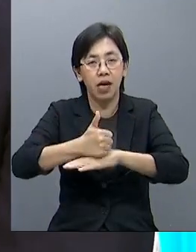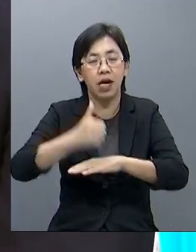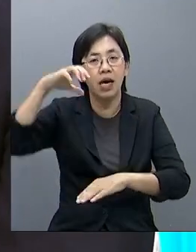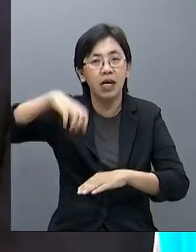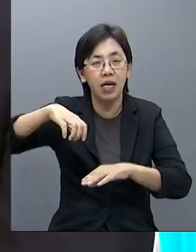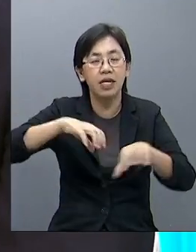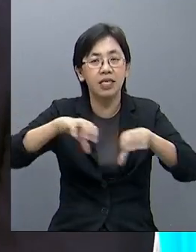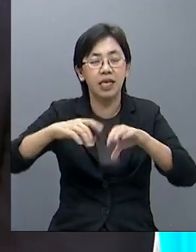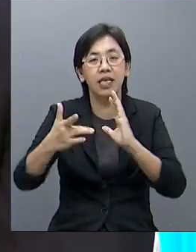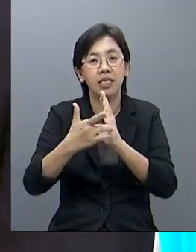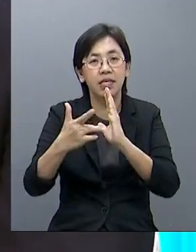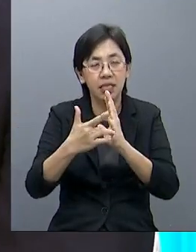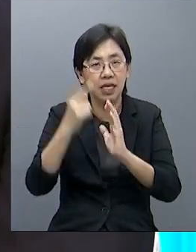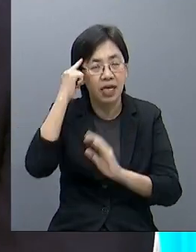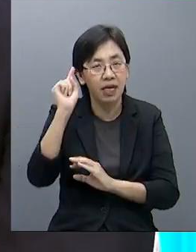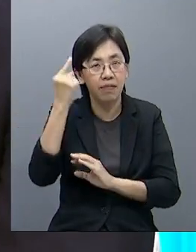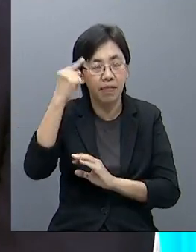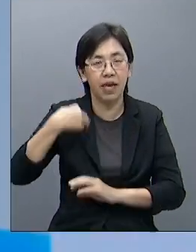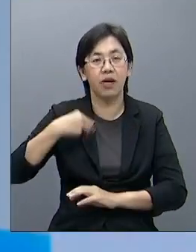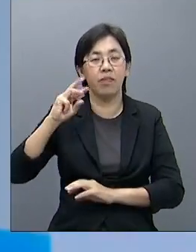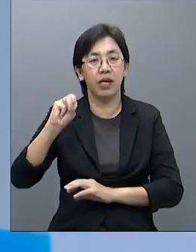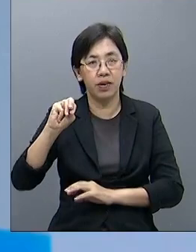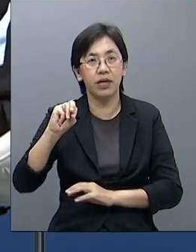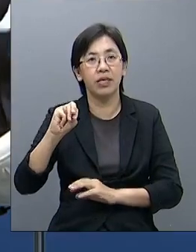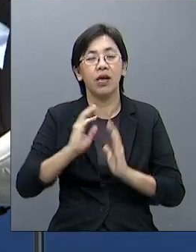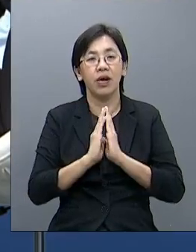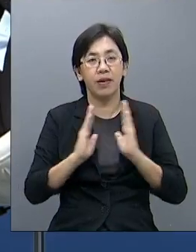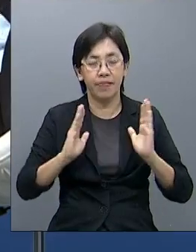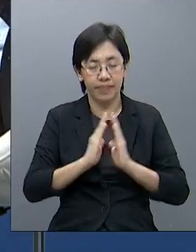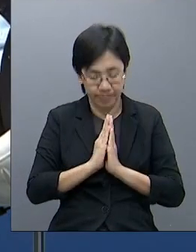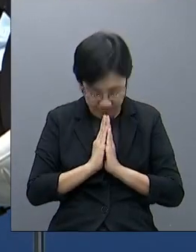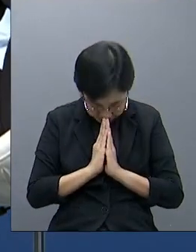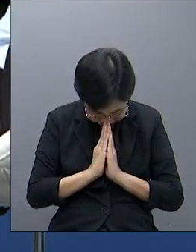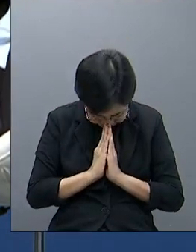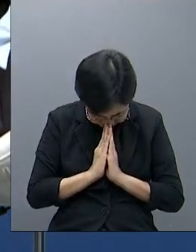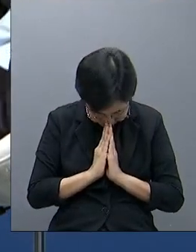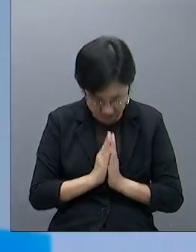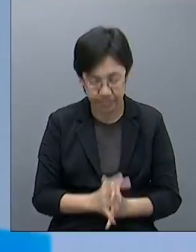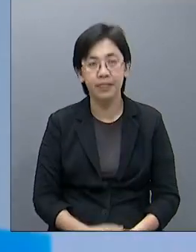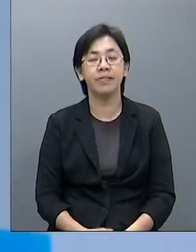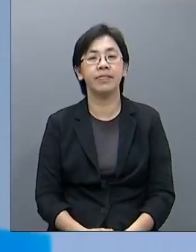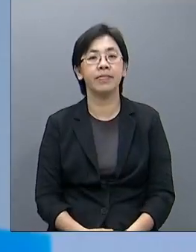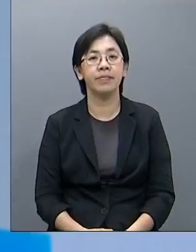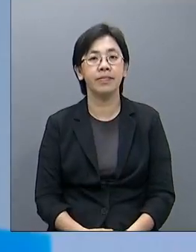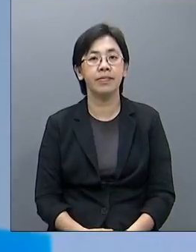Jones 107.